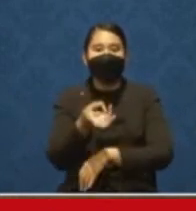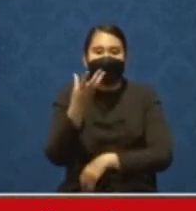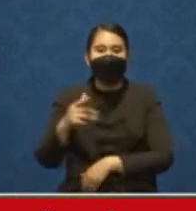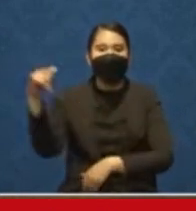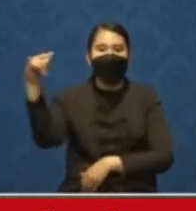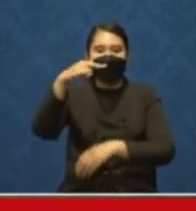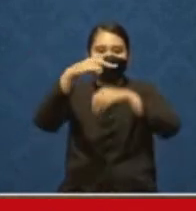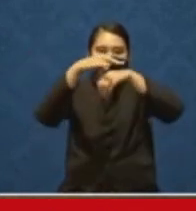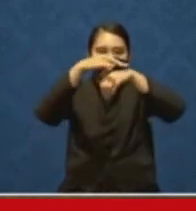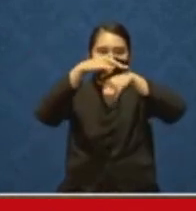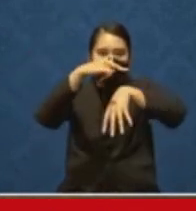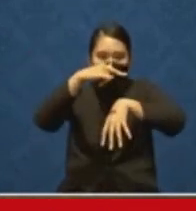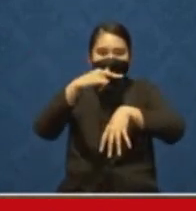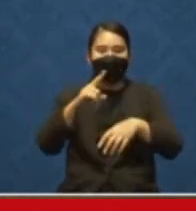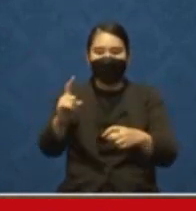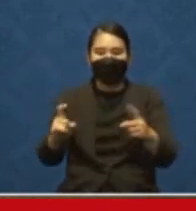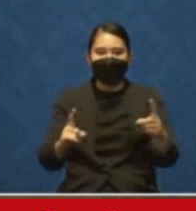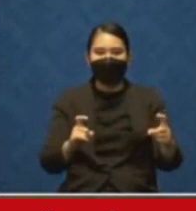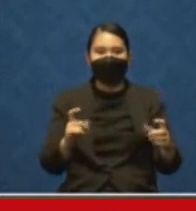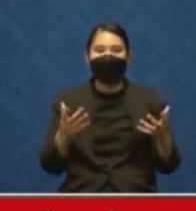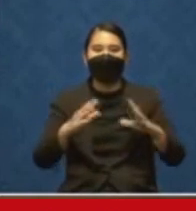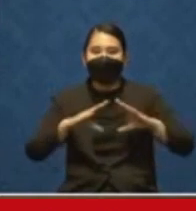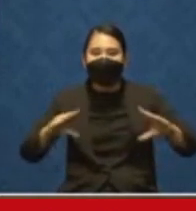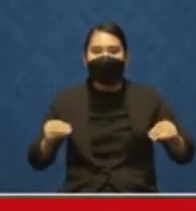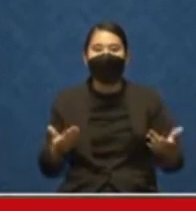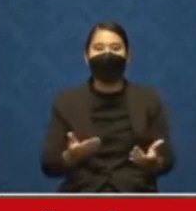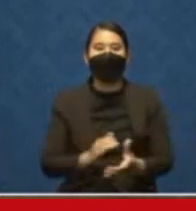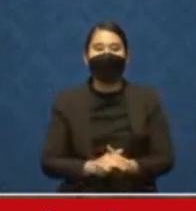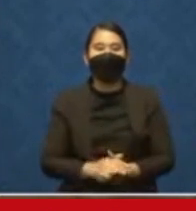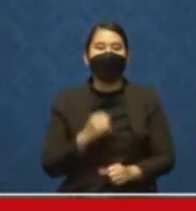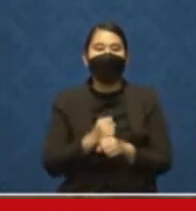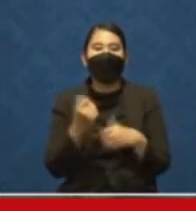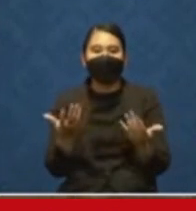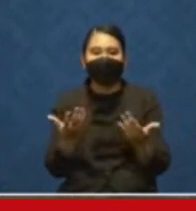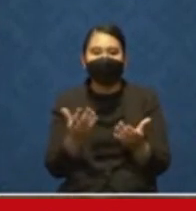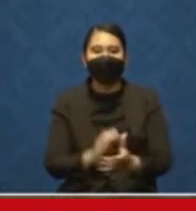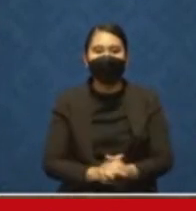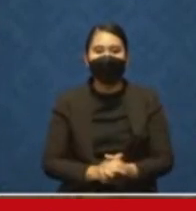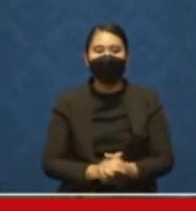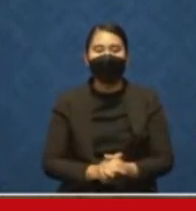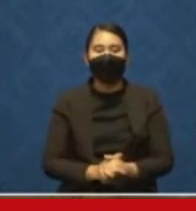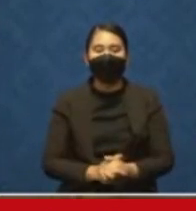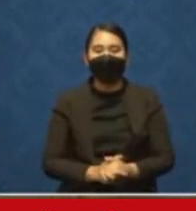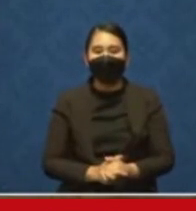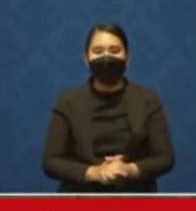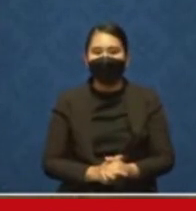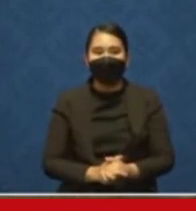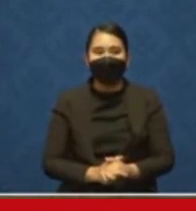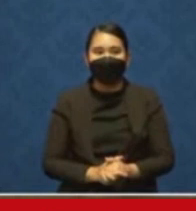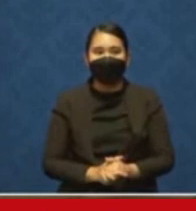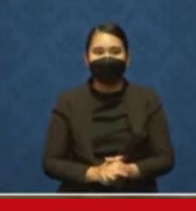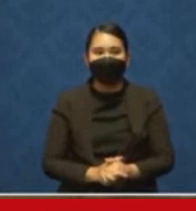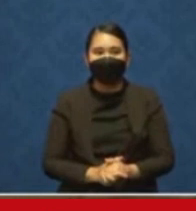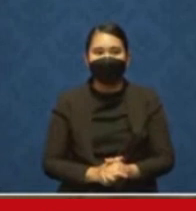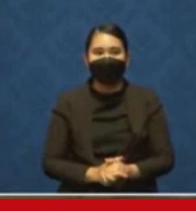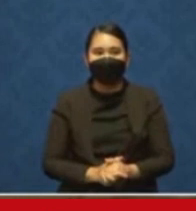รอบและเรียบเป็นจุณแล้วกรุงเทพฯเมืองสำคัญในประเทศไทยเนี่ย 1ชั่วโมงเขาทิ้งระเบิดเรียบหมดทุก